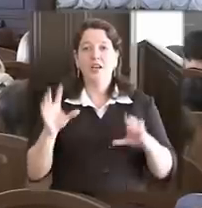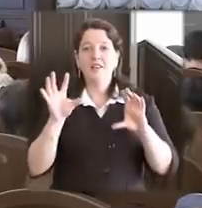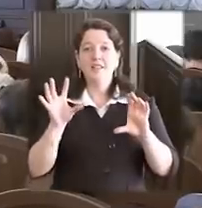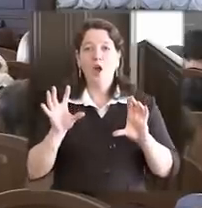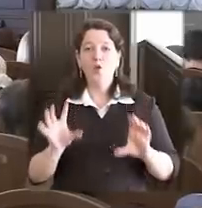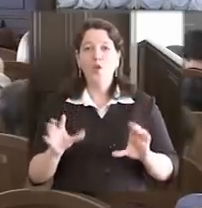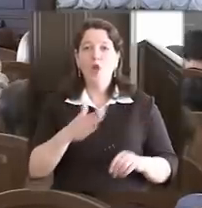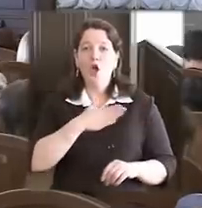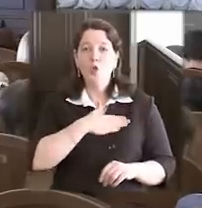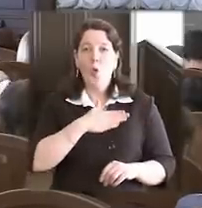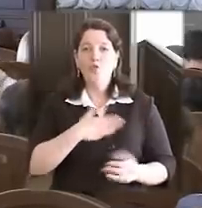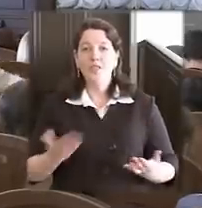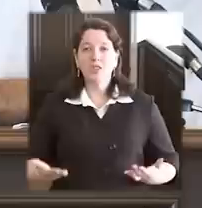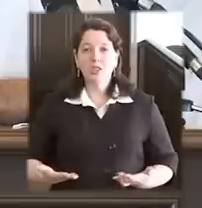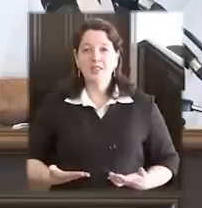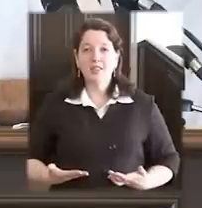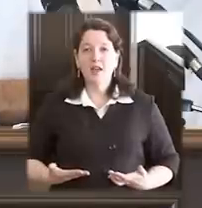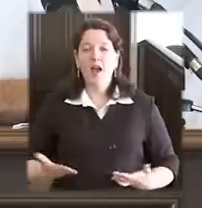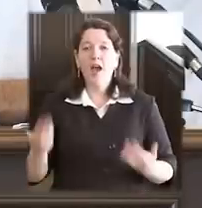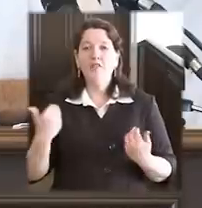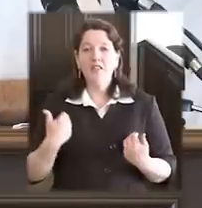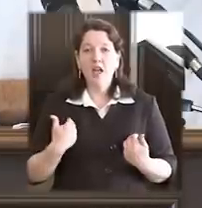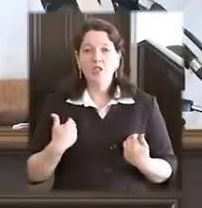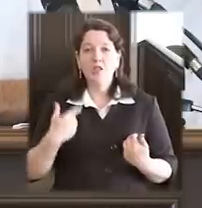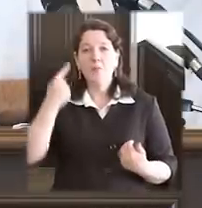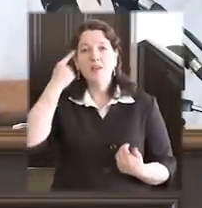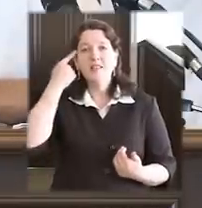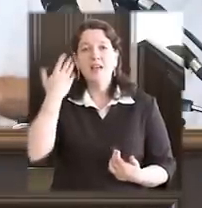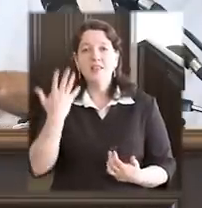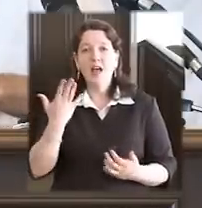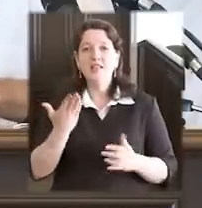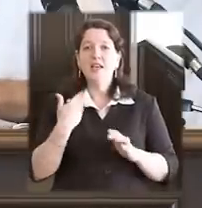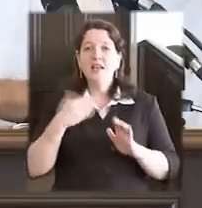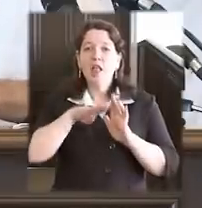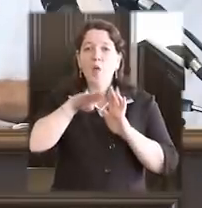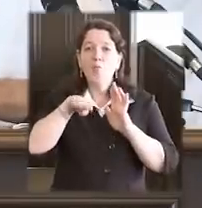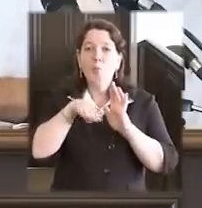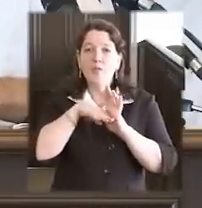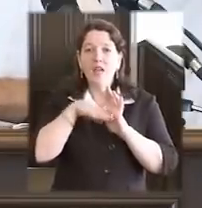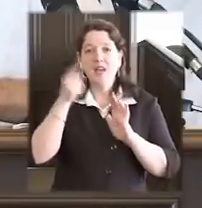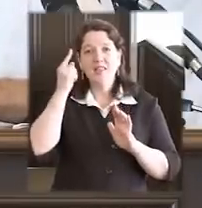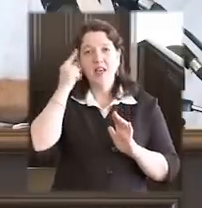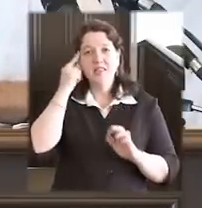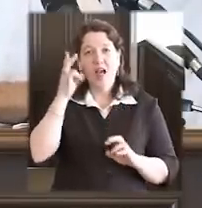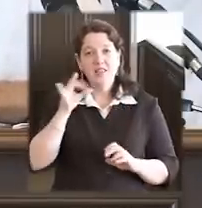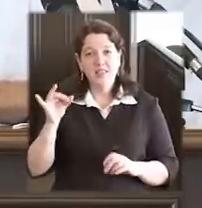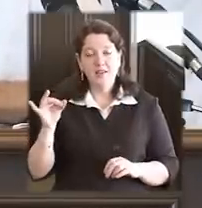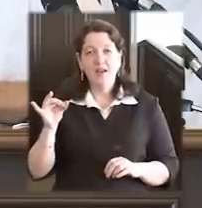именно законах духовной жизни. Вы знаете, в нашем или сознании, или подсознании,